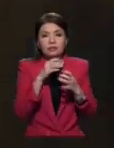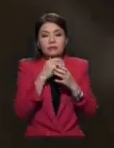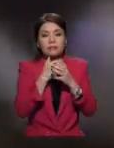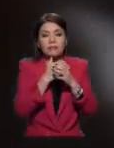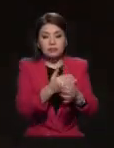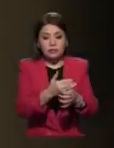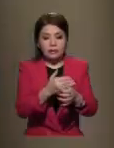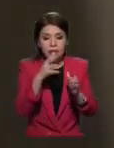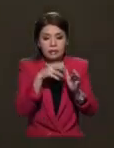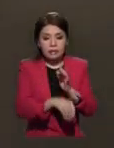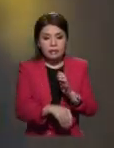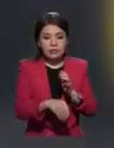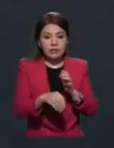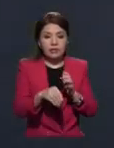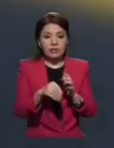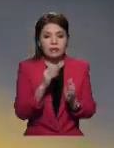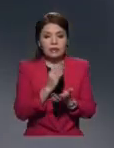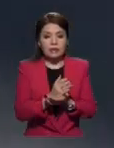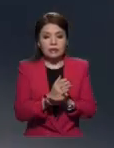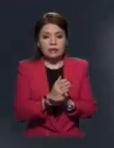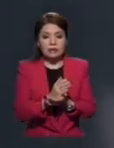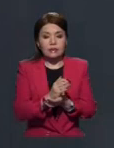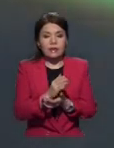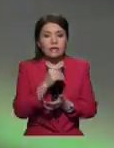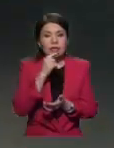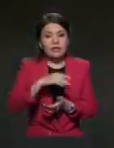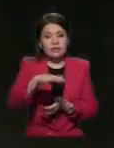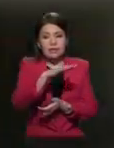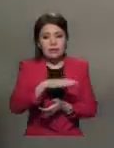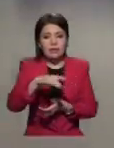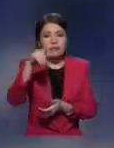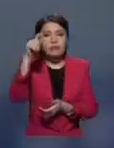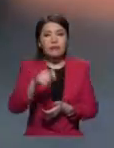жүреді. Ішінде 6-8 болса. Россиядан, Перімнен, Шымкентке